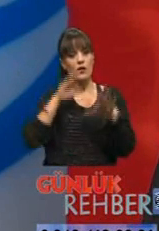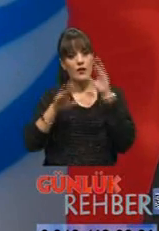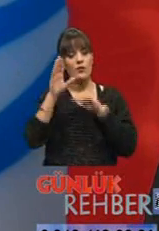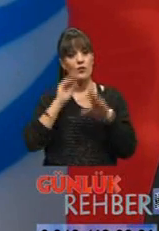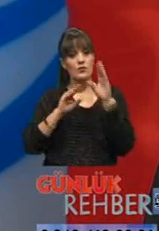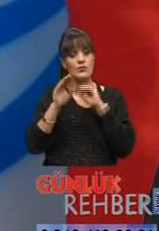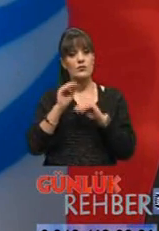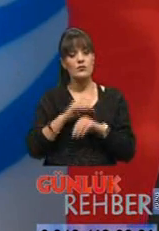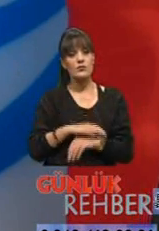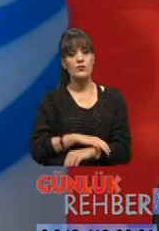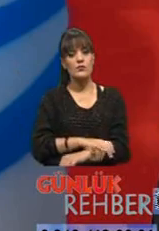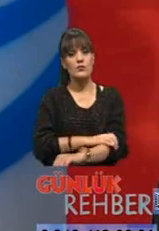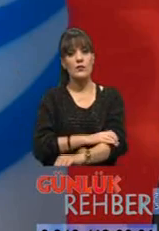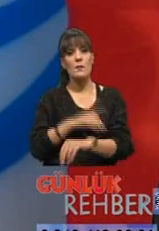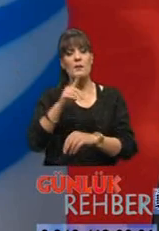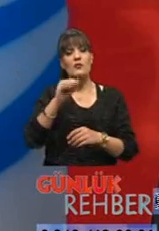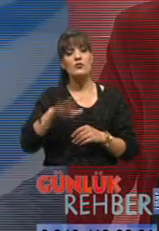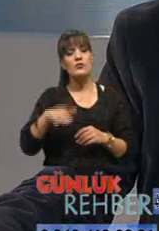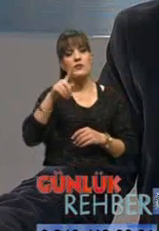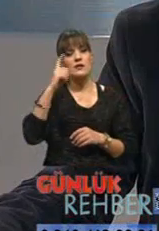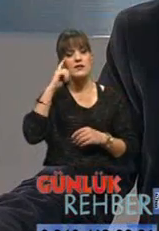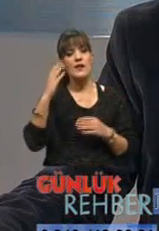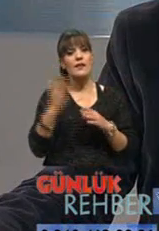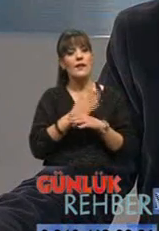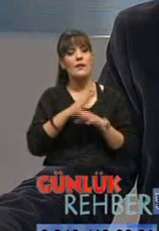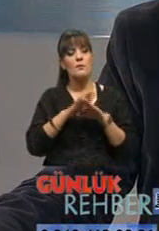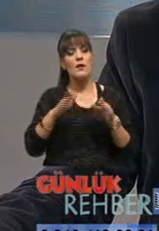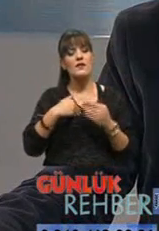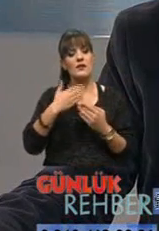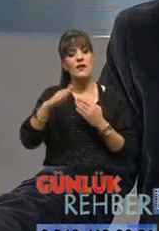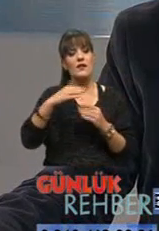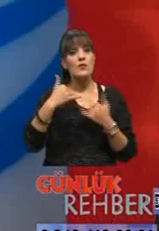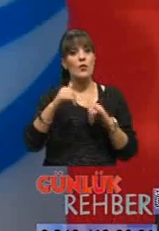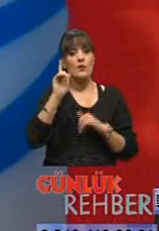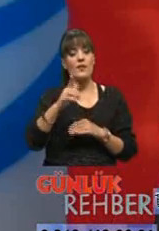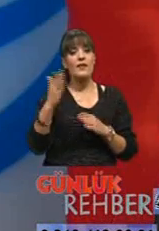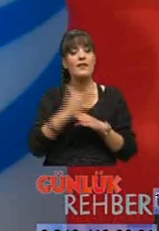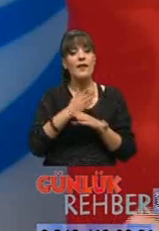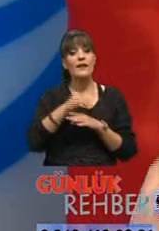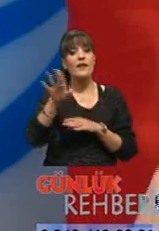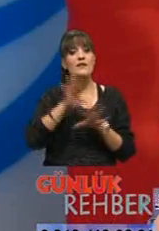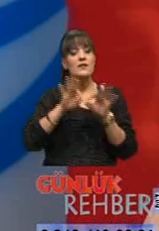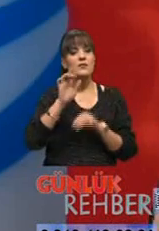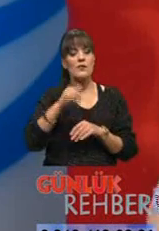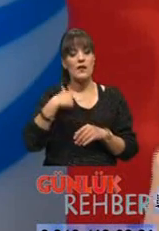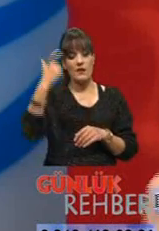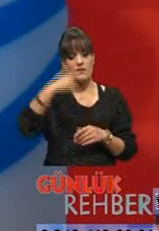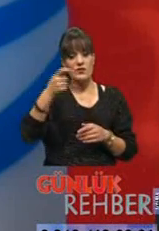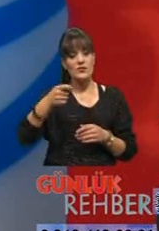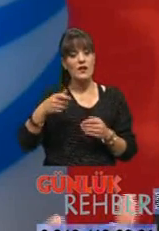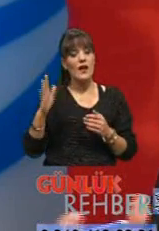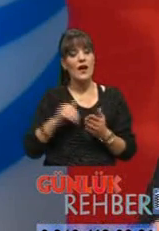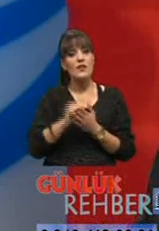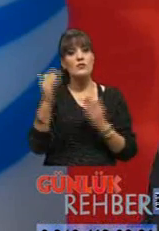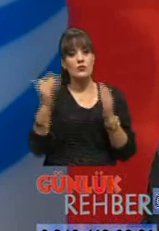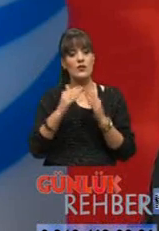öğreniyoruz. Evet. Bir çocuk sizce neden masa tenisi oynamalı? Neden masa tenisini tercih etmeli? Eğer işte fizik şartları her şey